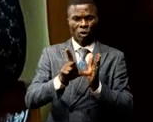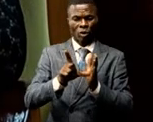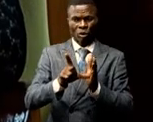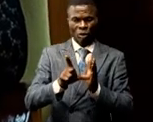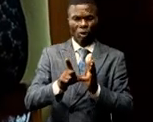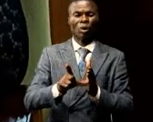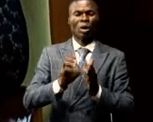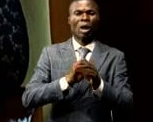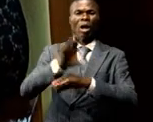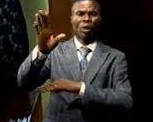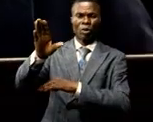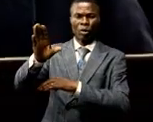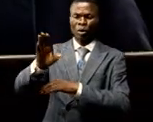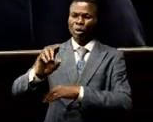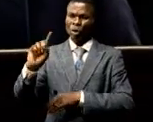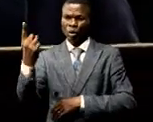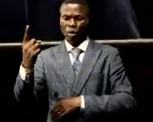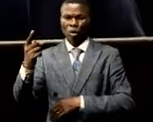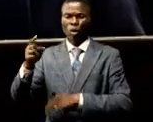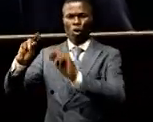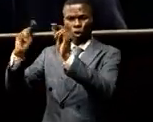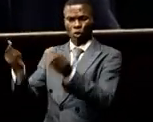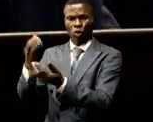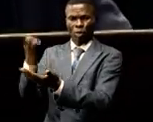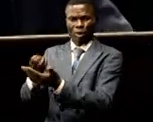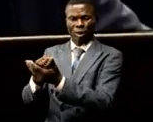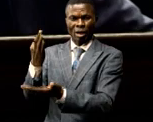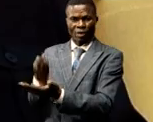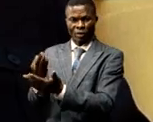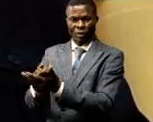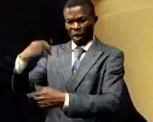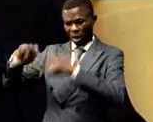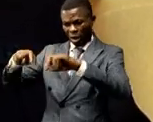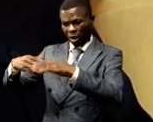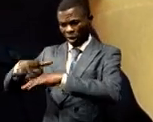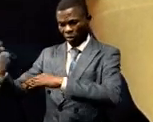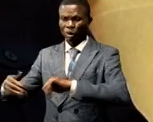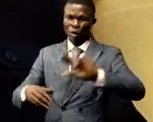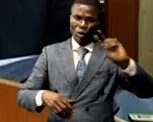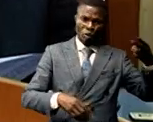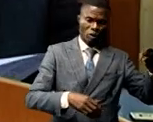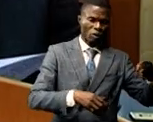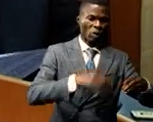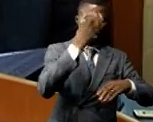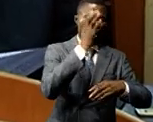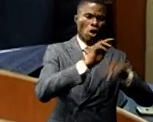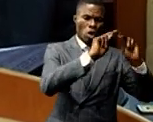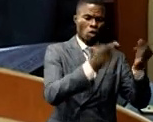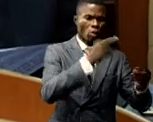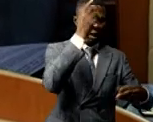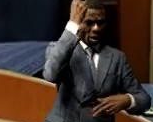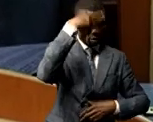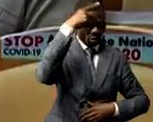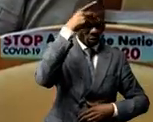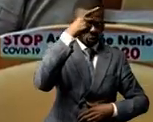été envoyées, l'une à la commission économique et financière et l'autre à la commission politique, administrative et